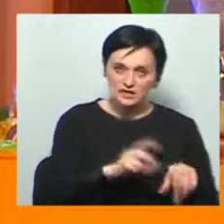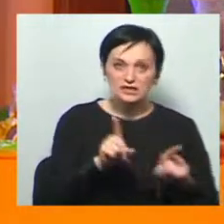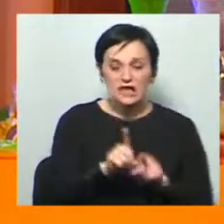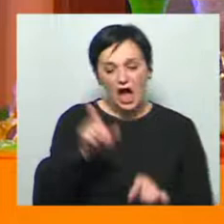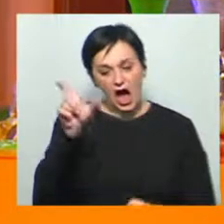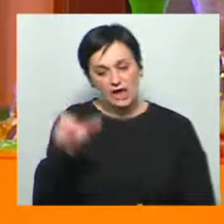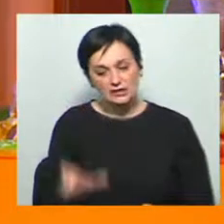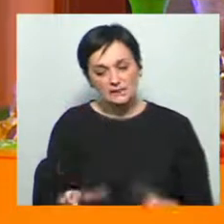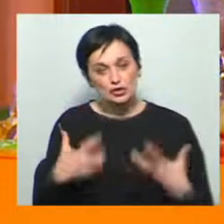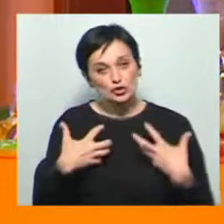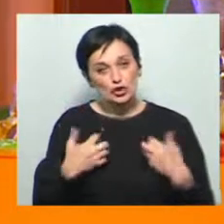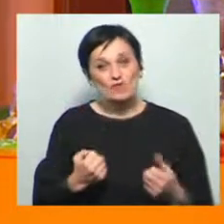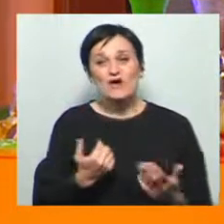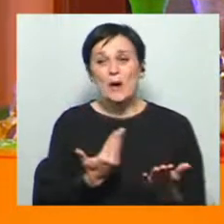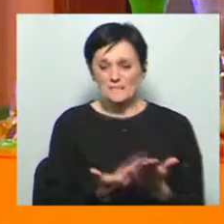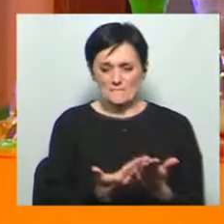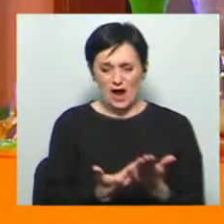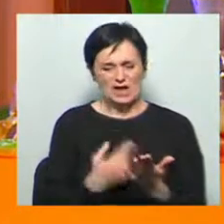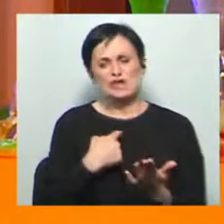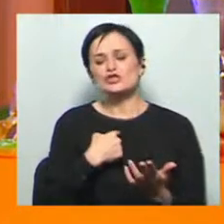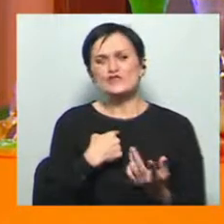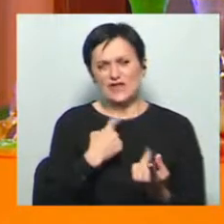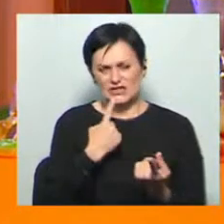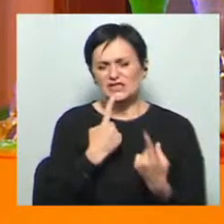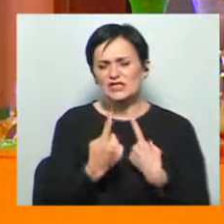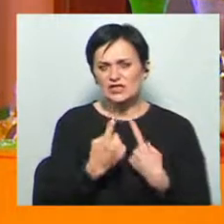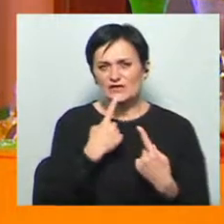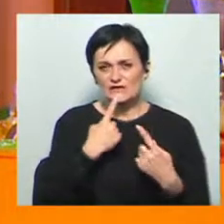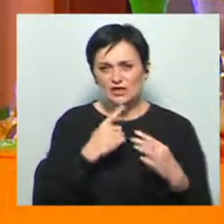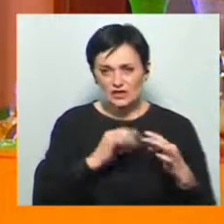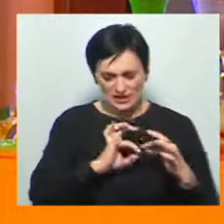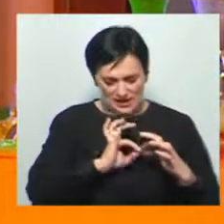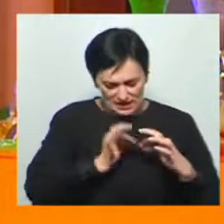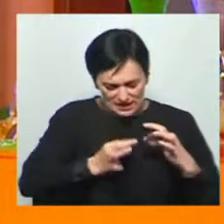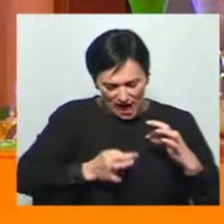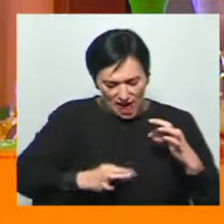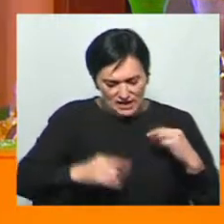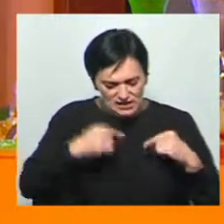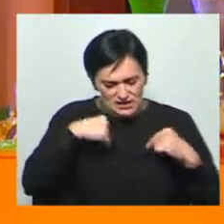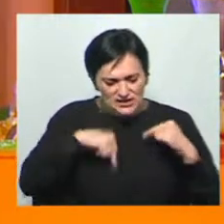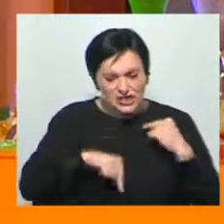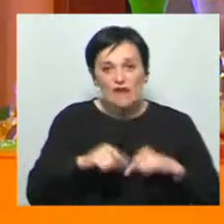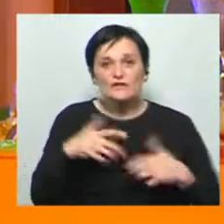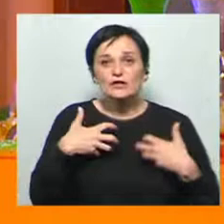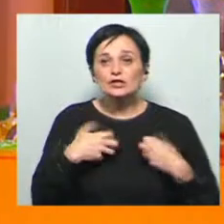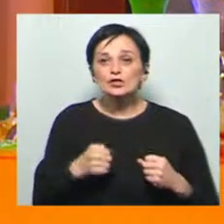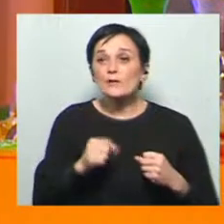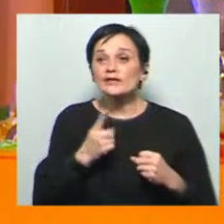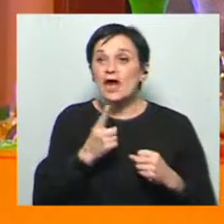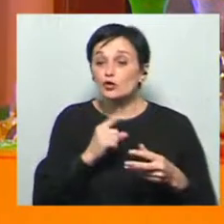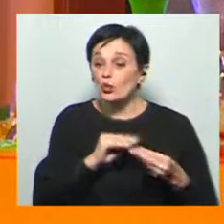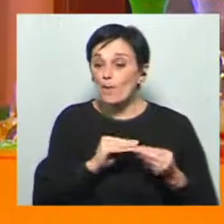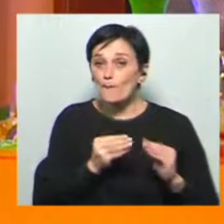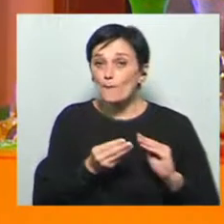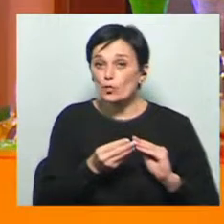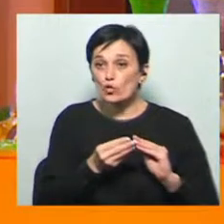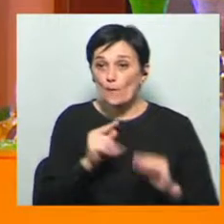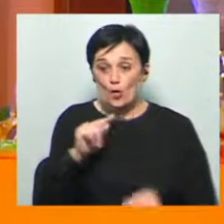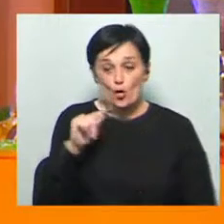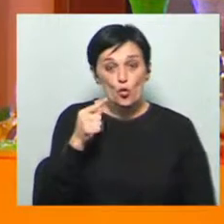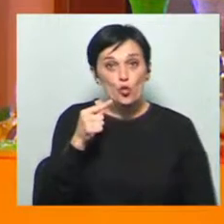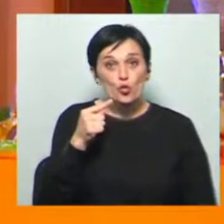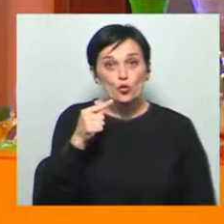ადამიანის ჯანმრთელობისათვის. მაგალითად, ჩვენ ვისაუბრია ნაწლავის ჯანმრთელობა და რატომ ქმნის ეს პრობლემას